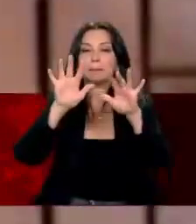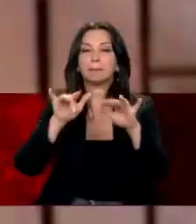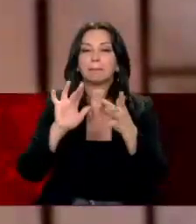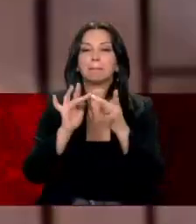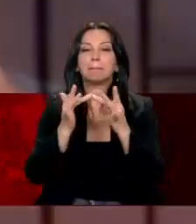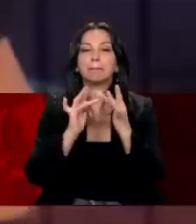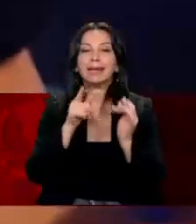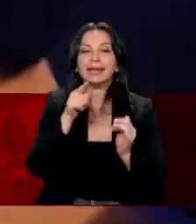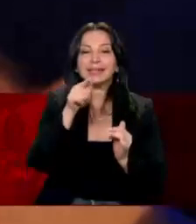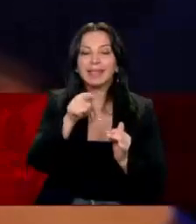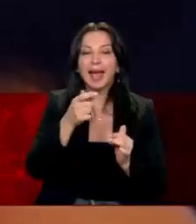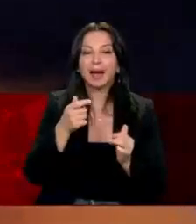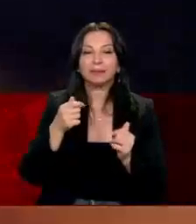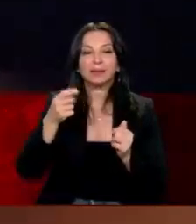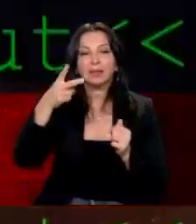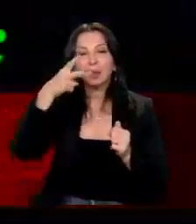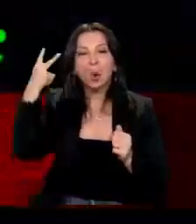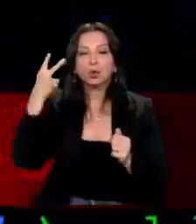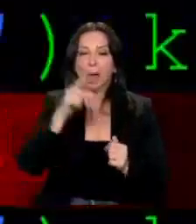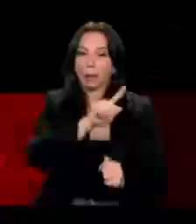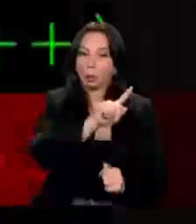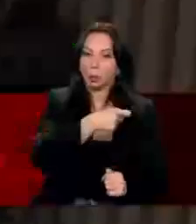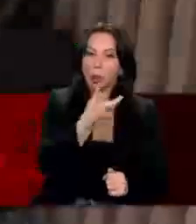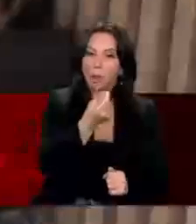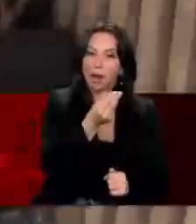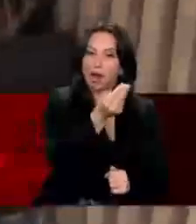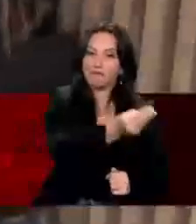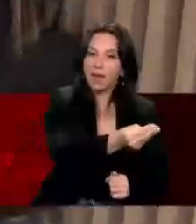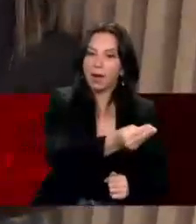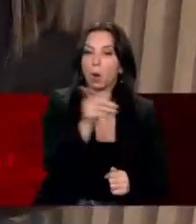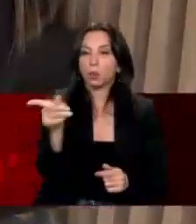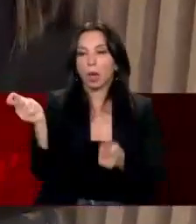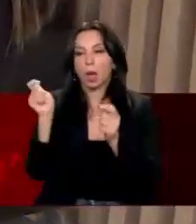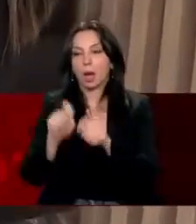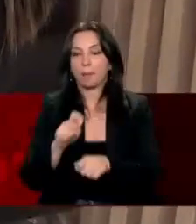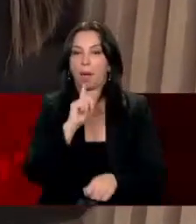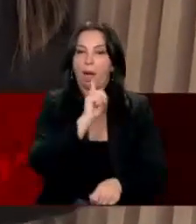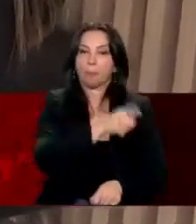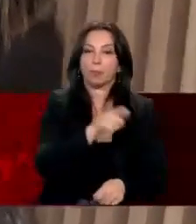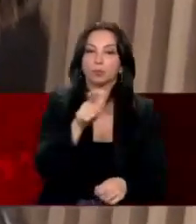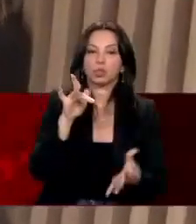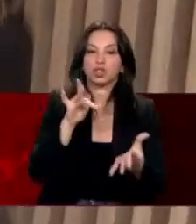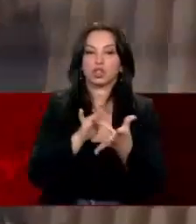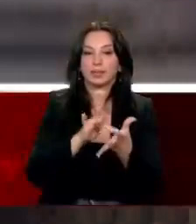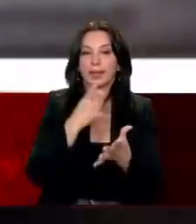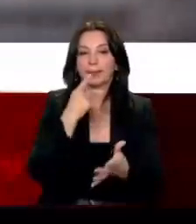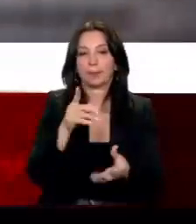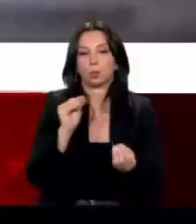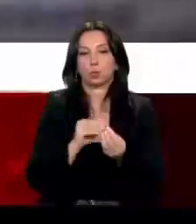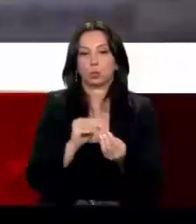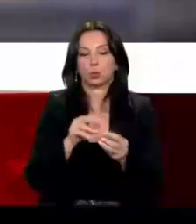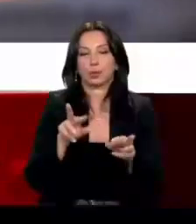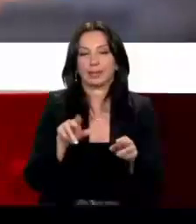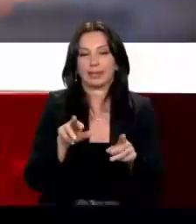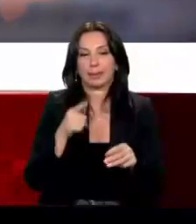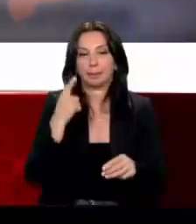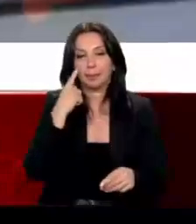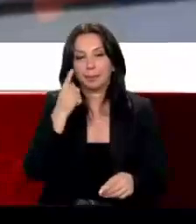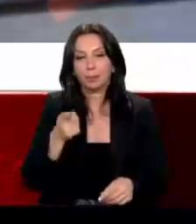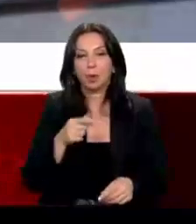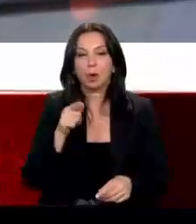da açık açık söylüyor. Aslında suçlarını itiraf ediyorlar. Türk Ceza Kanunu'na göre bilişim sistemlerine girme suçu işleniyor. Çok ucuz meblağlara bu